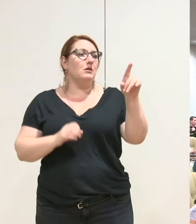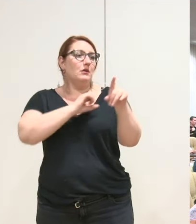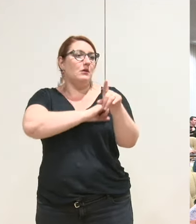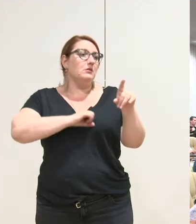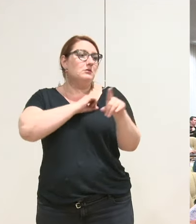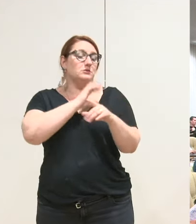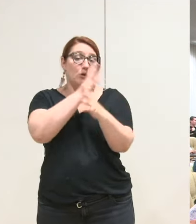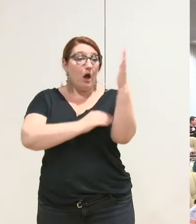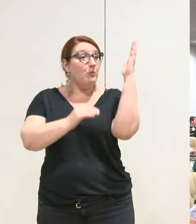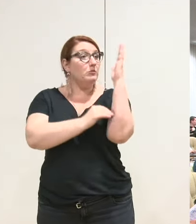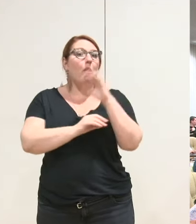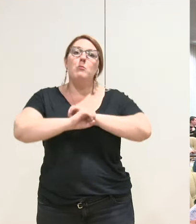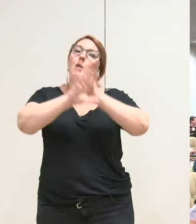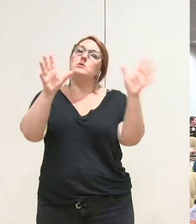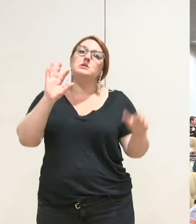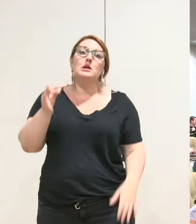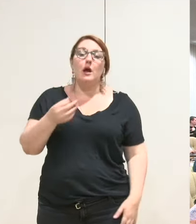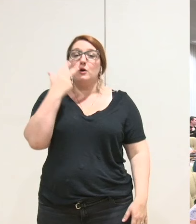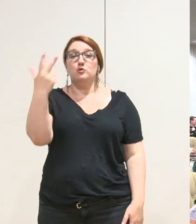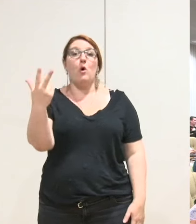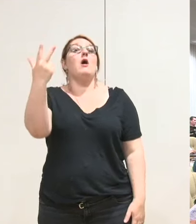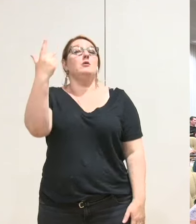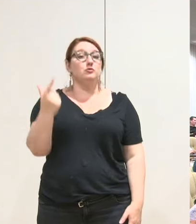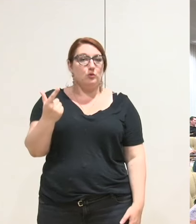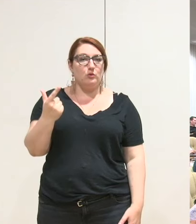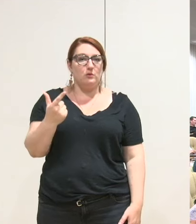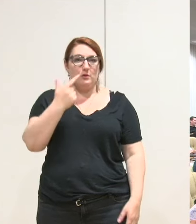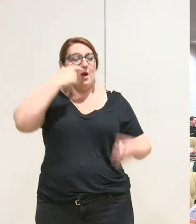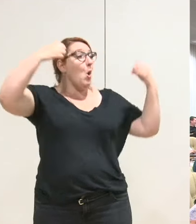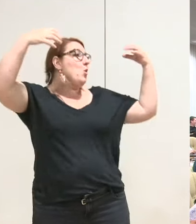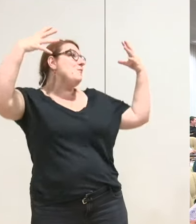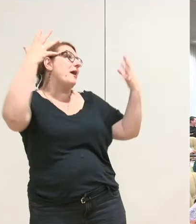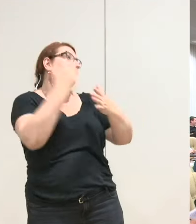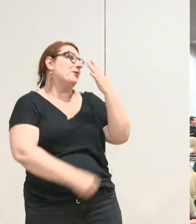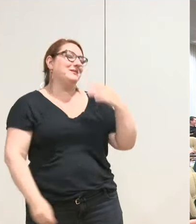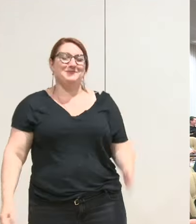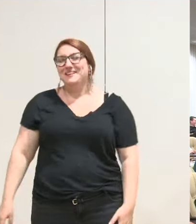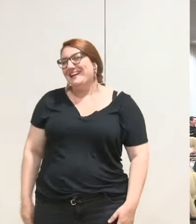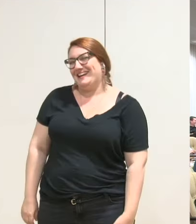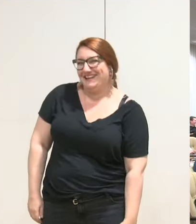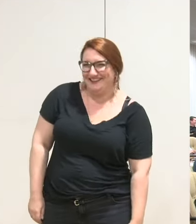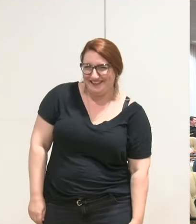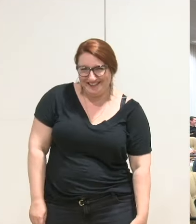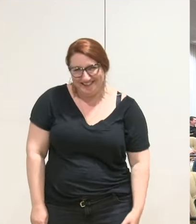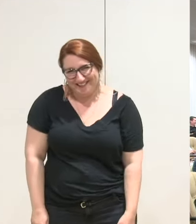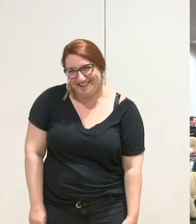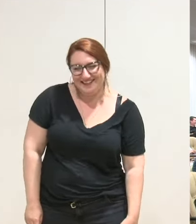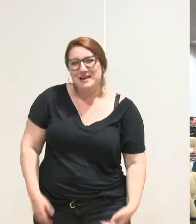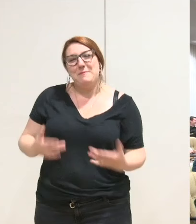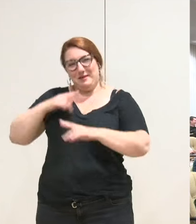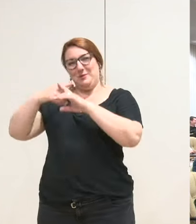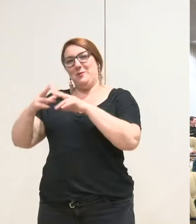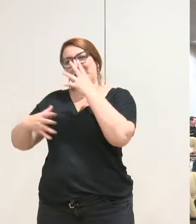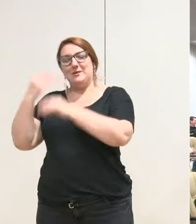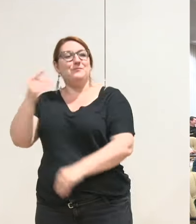vote si l'amendement est assz clair c'est on passe de 3 à 2 temps extérieur allez monsieur Safar je